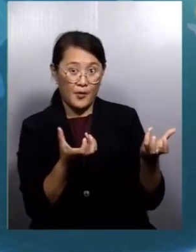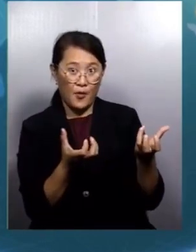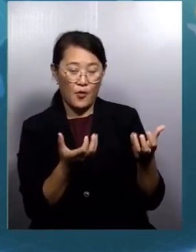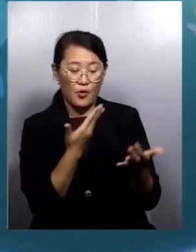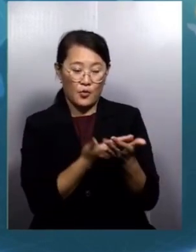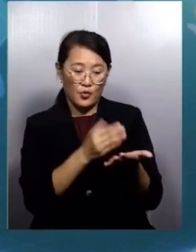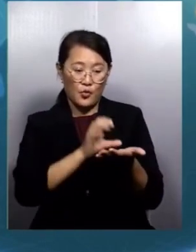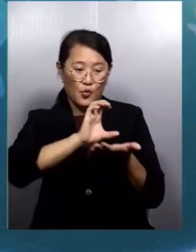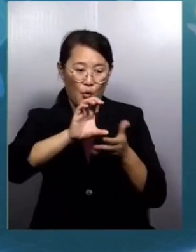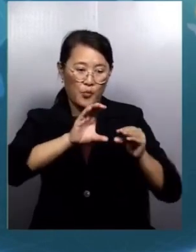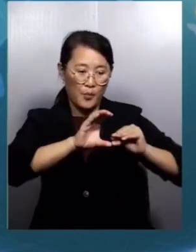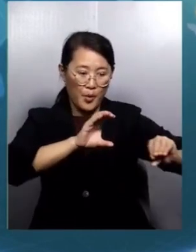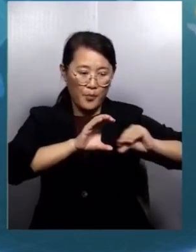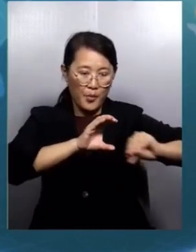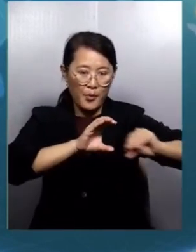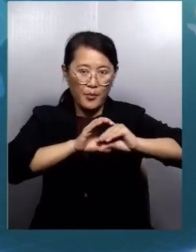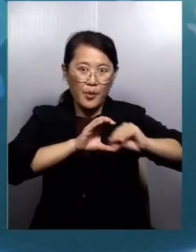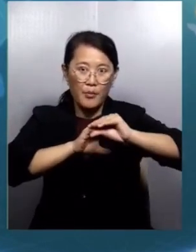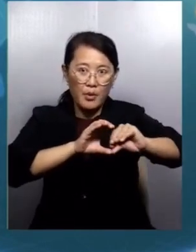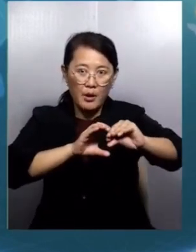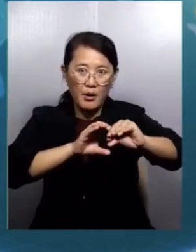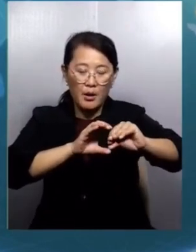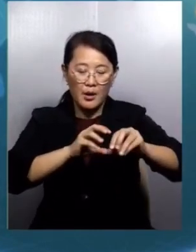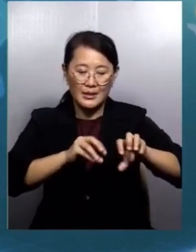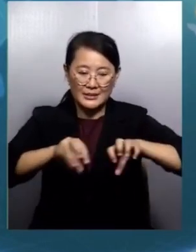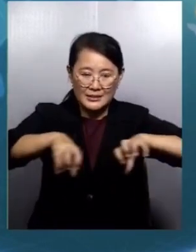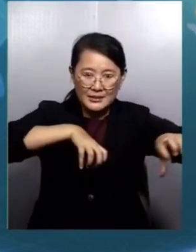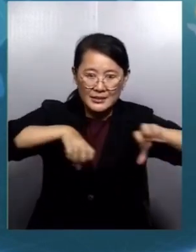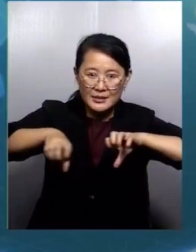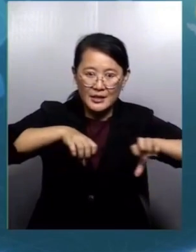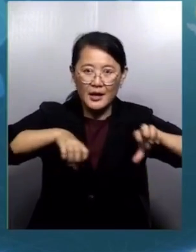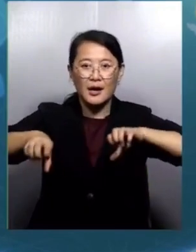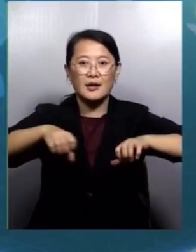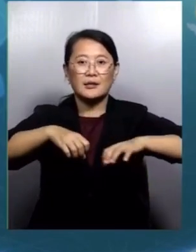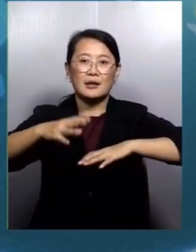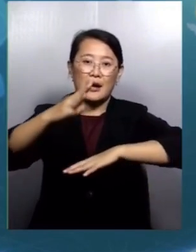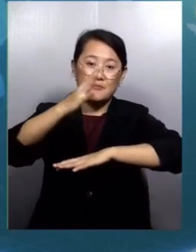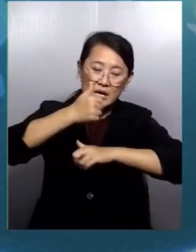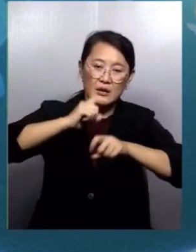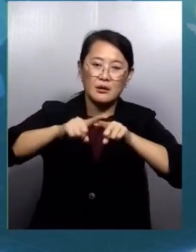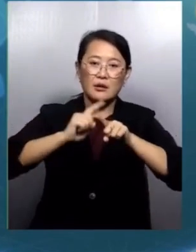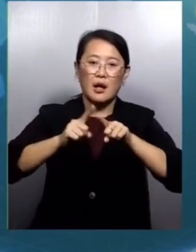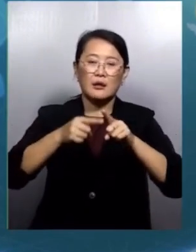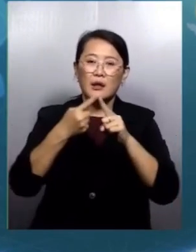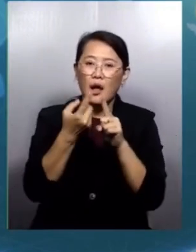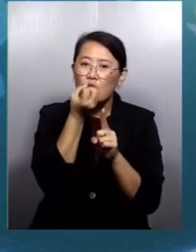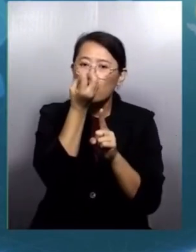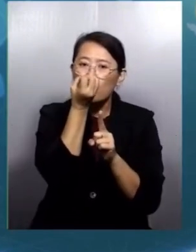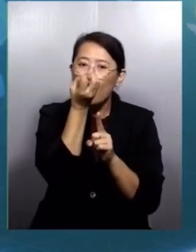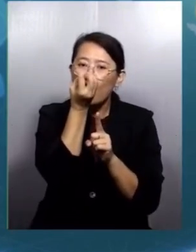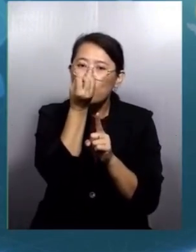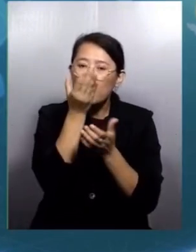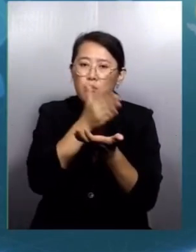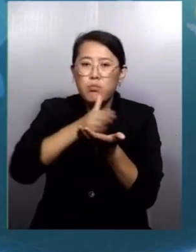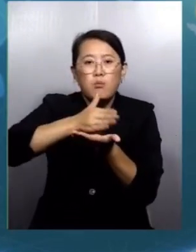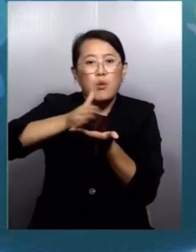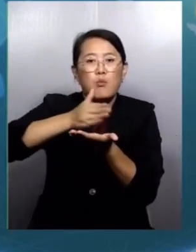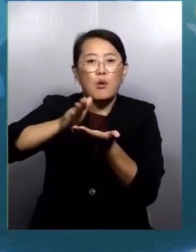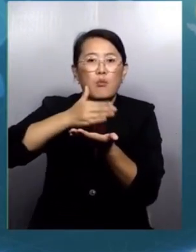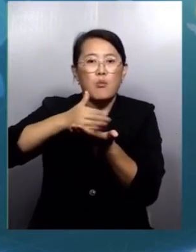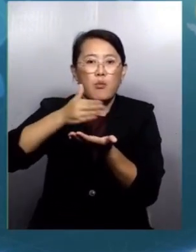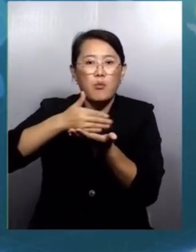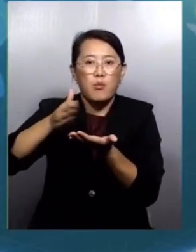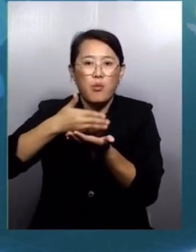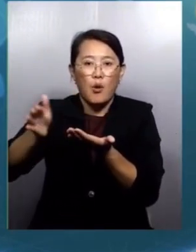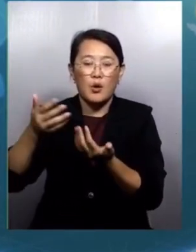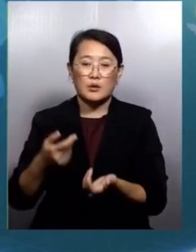าณเนี่ยต้องจ่ายดอกเบี้ยจากหนี้สาธารณะที่เยอะเนี่ยคิดเป็นสัดส่วนสูงกว่างบก